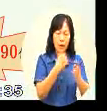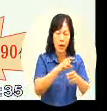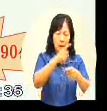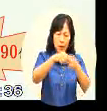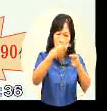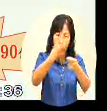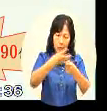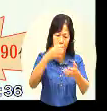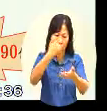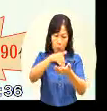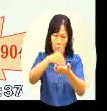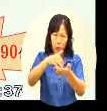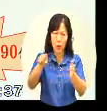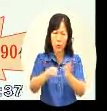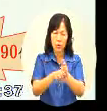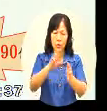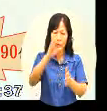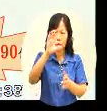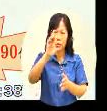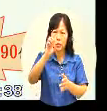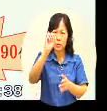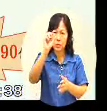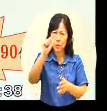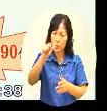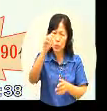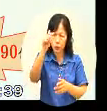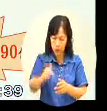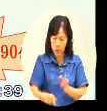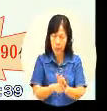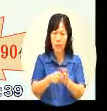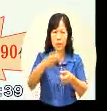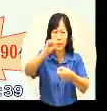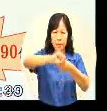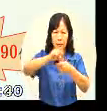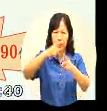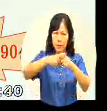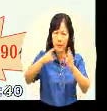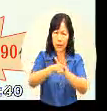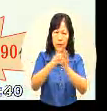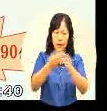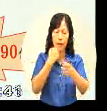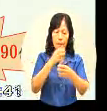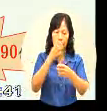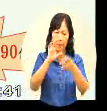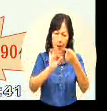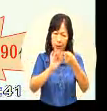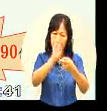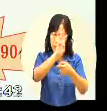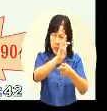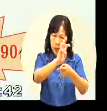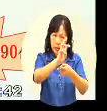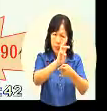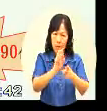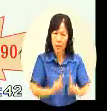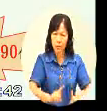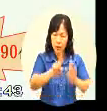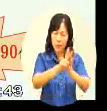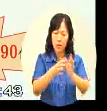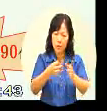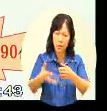103年的决算数是95亿，乘以呢这个35%的涨幅呢，所以应该收多少钱才合